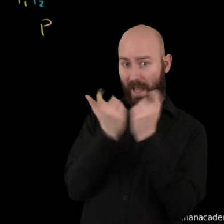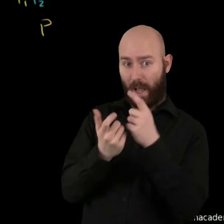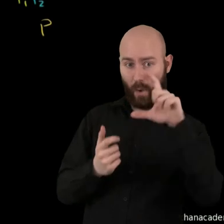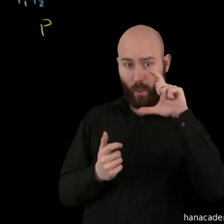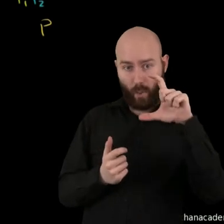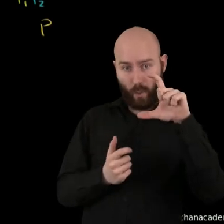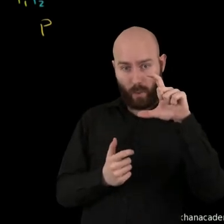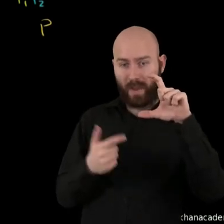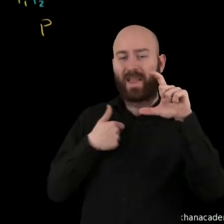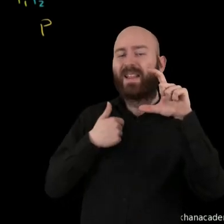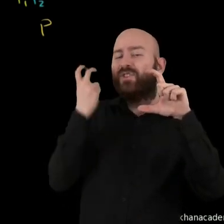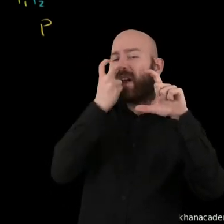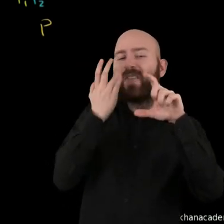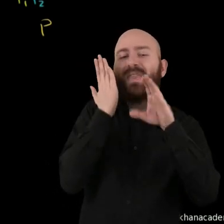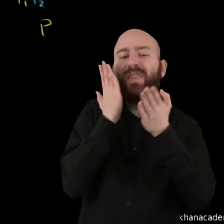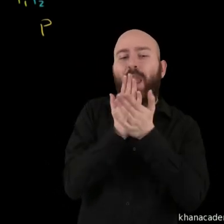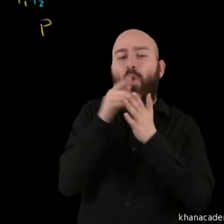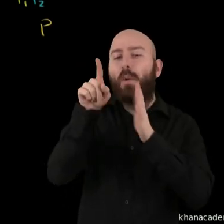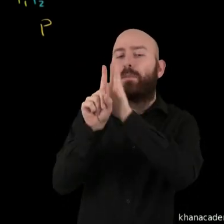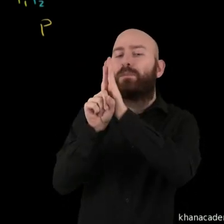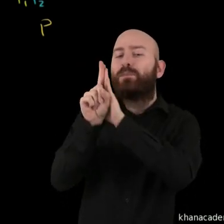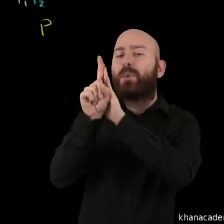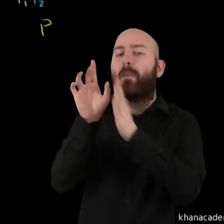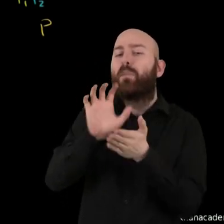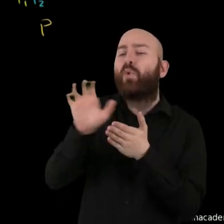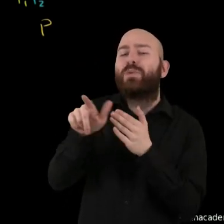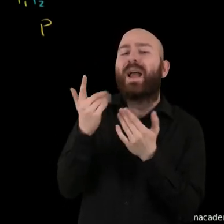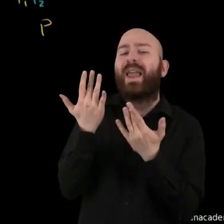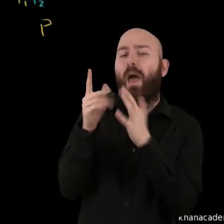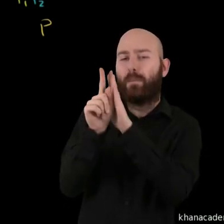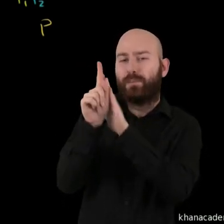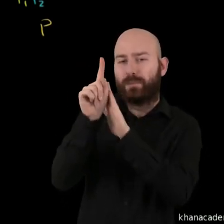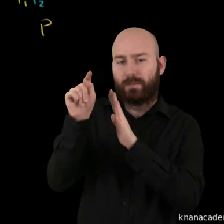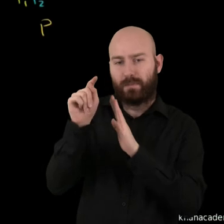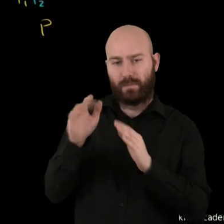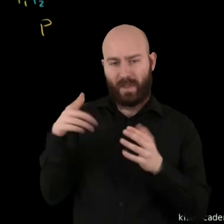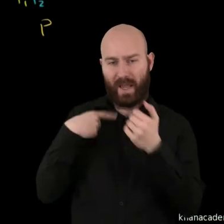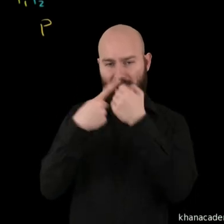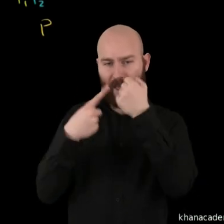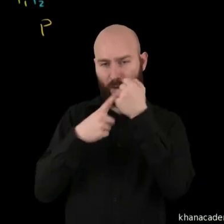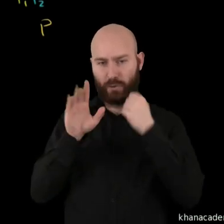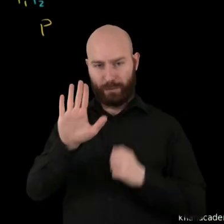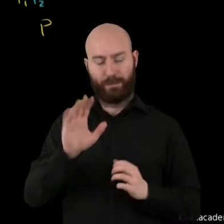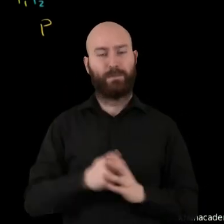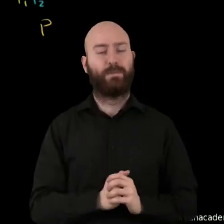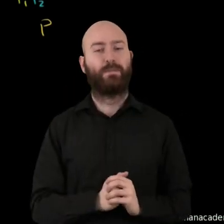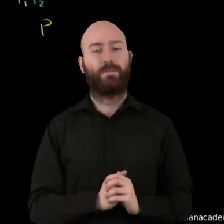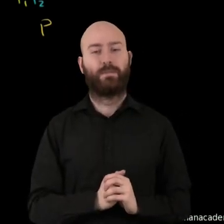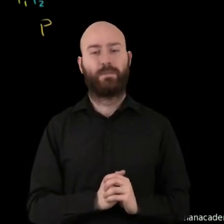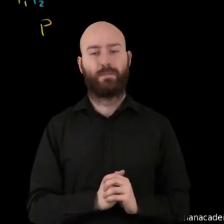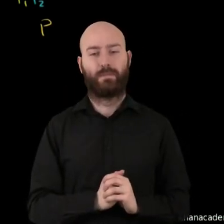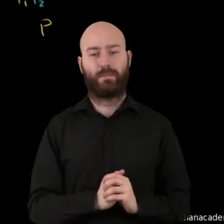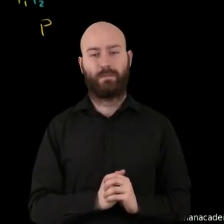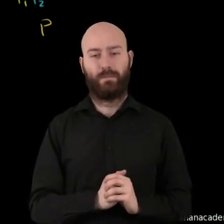całkowitą produkcję. Interesuje nas, o ile wzrosła produkcja kraju. Podstawmy te liczby.